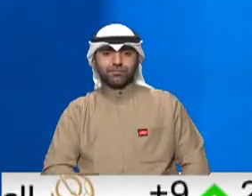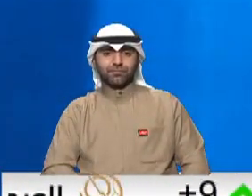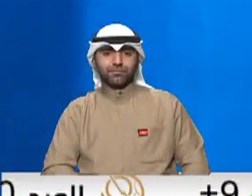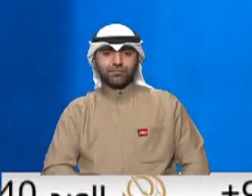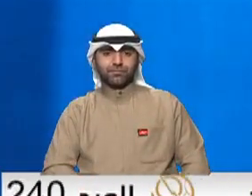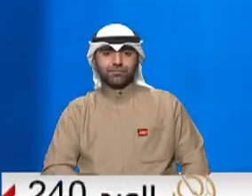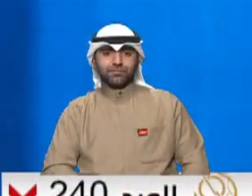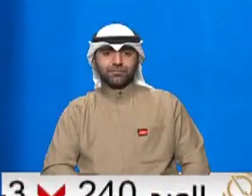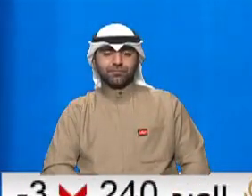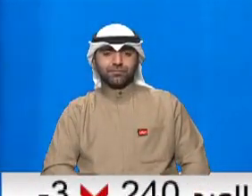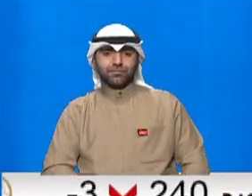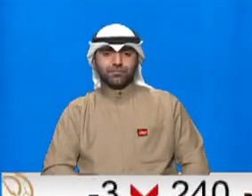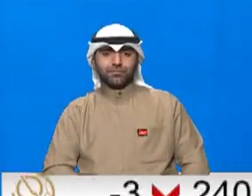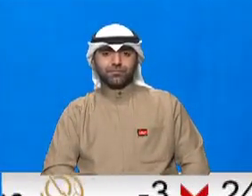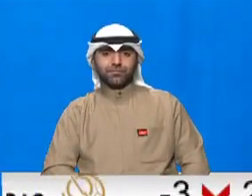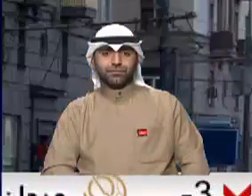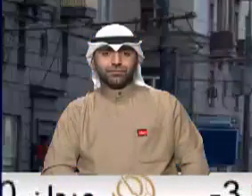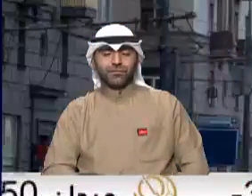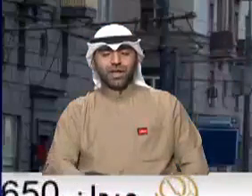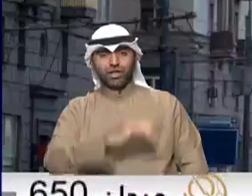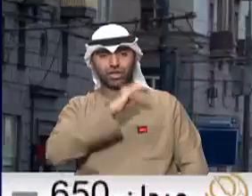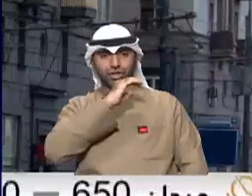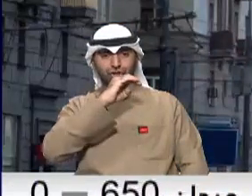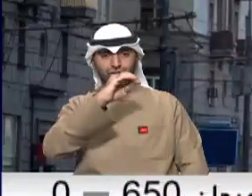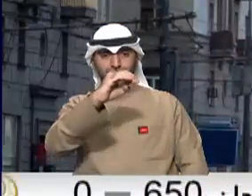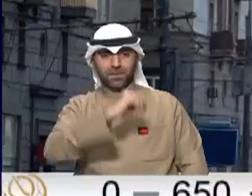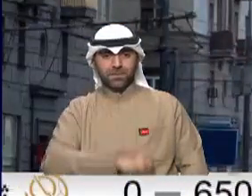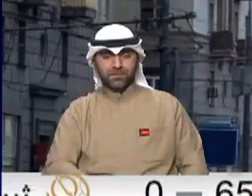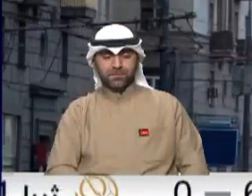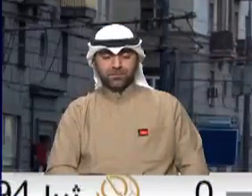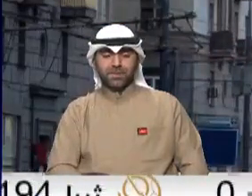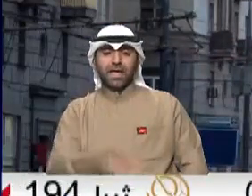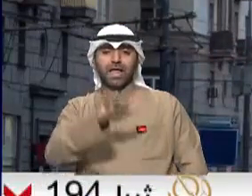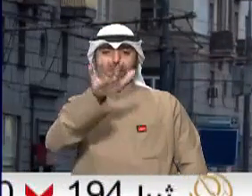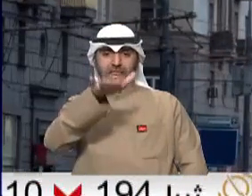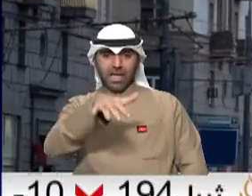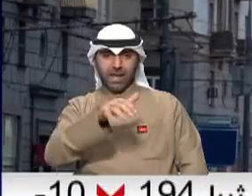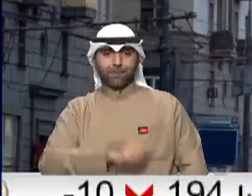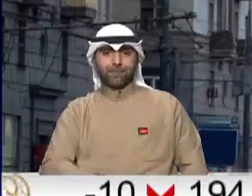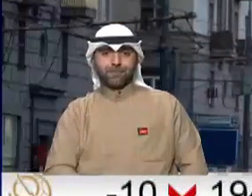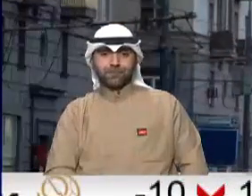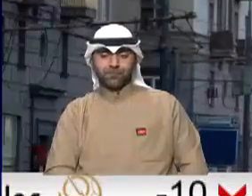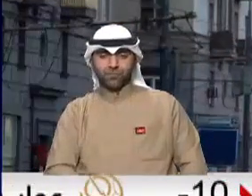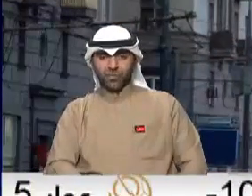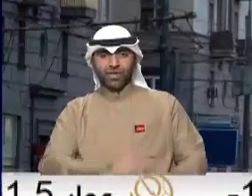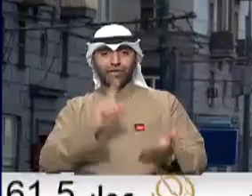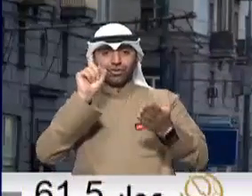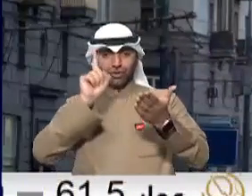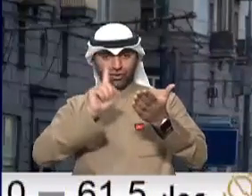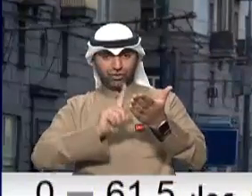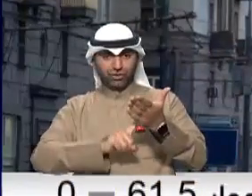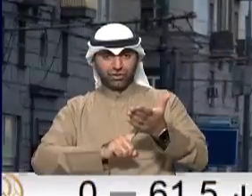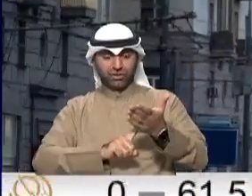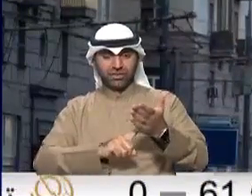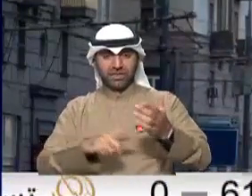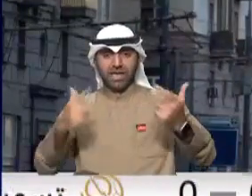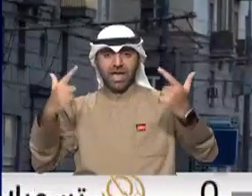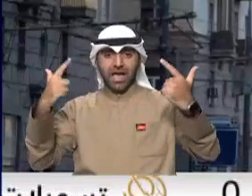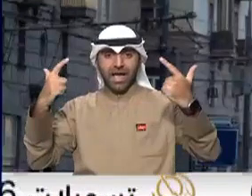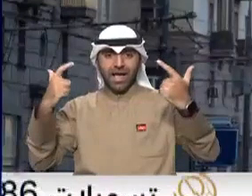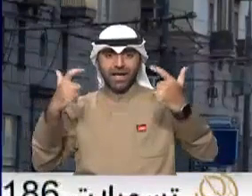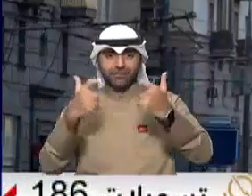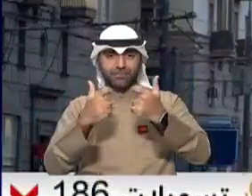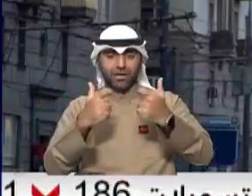في الواقع من الصعب الآن الحديث عن موازين القوى،